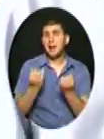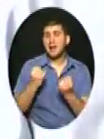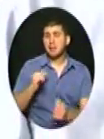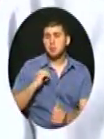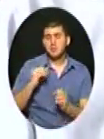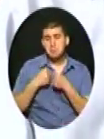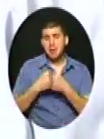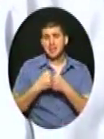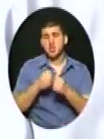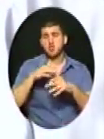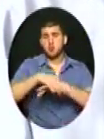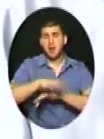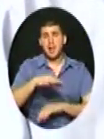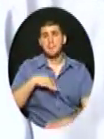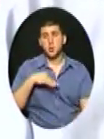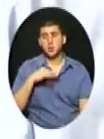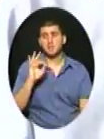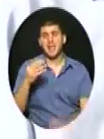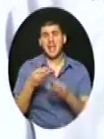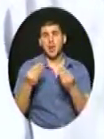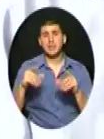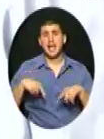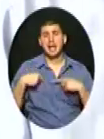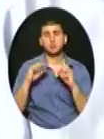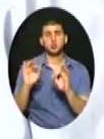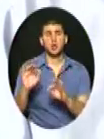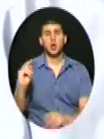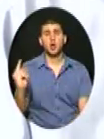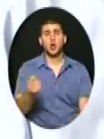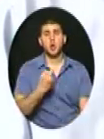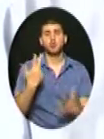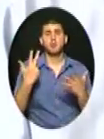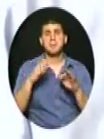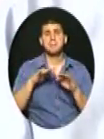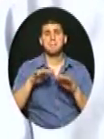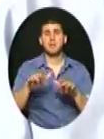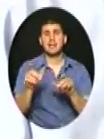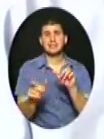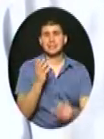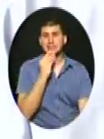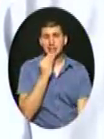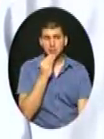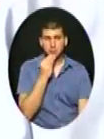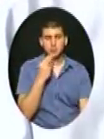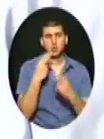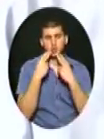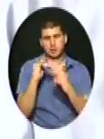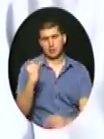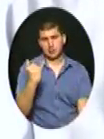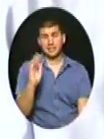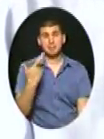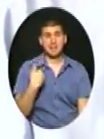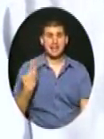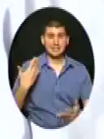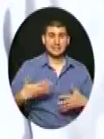המאתגר שמשפיע על בריאותם ואיכות חייהם של כל ש8 מיליון אזרחי ישראל התשובה היא כן האם